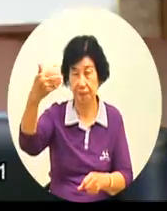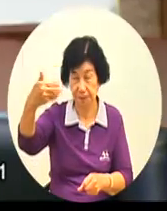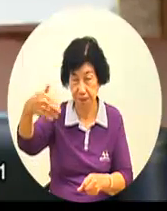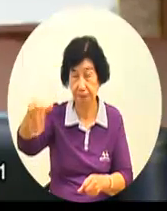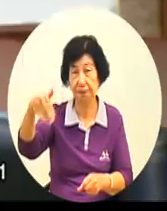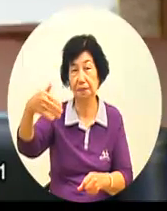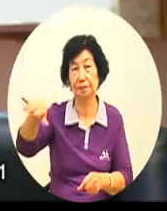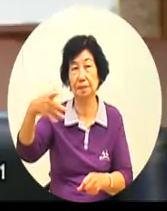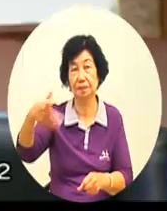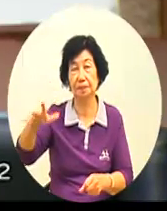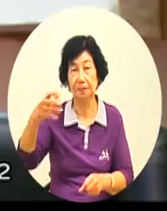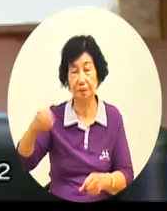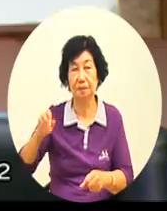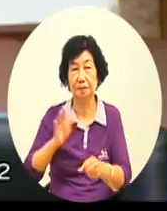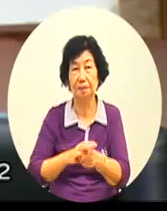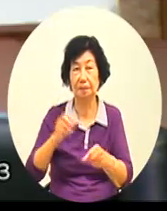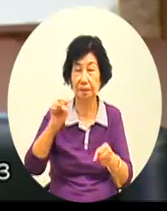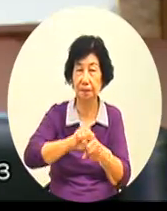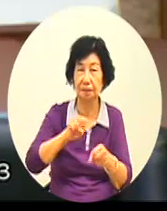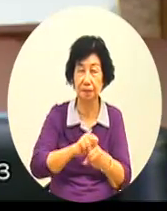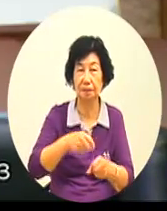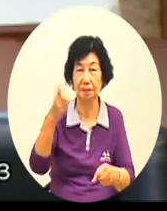了？